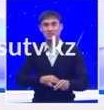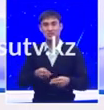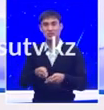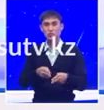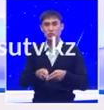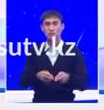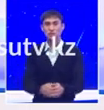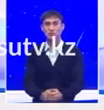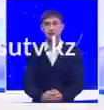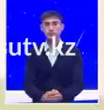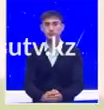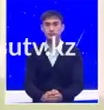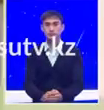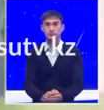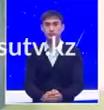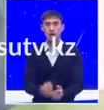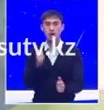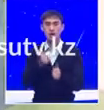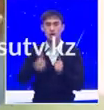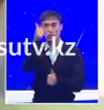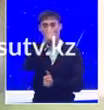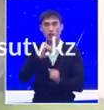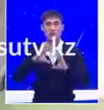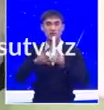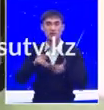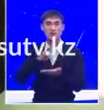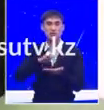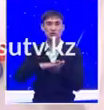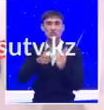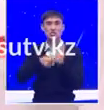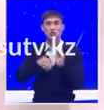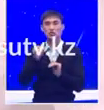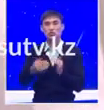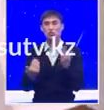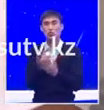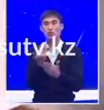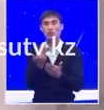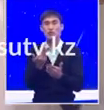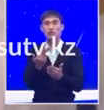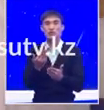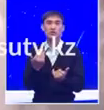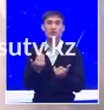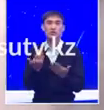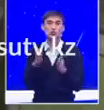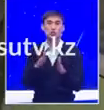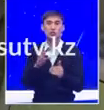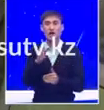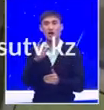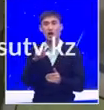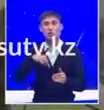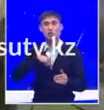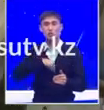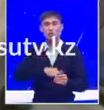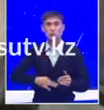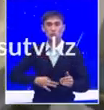Жандос Назарбаев. Ежегодно в мире регистрируется 600 тысяч новых случаев рака толстой кишки. Половина людей с таким